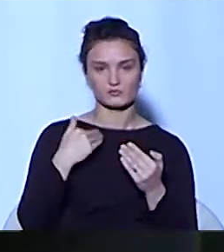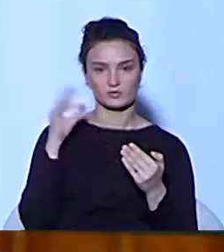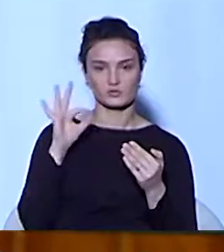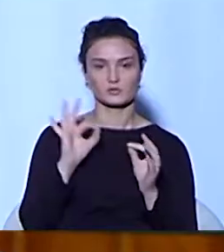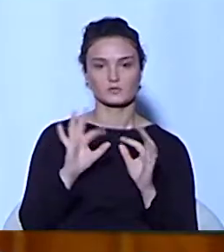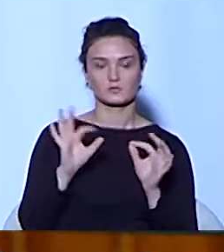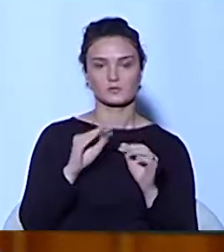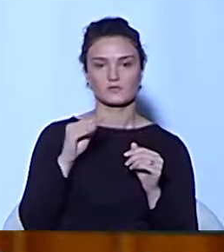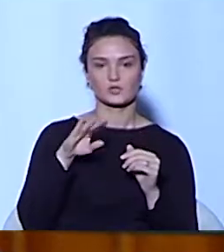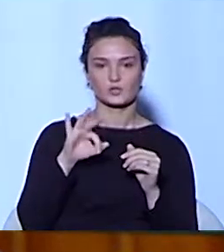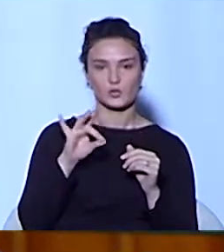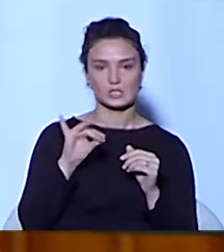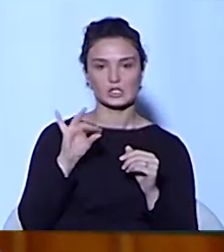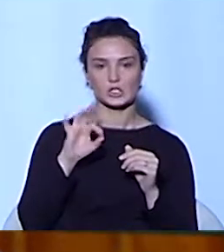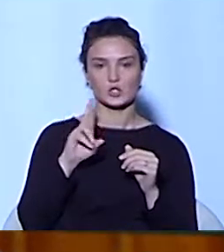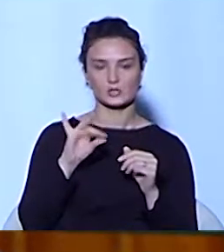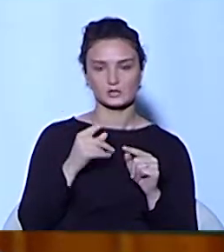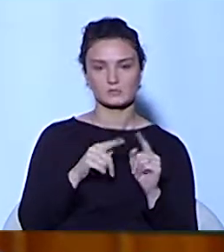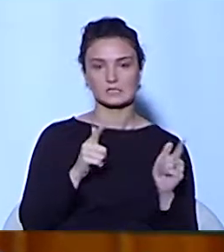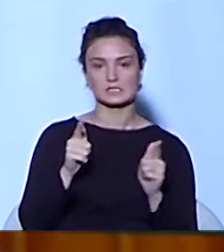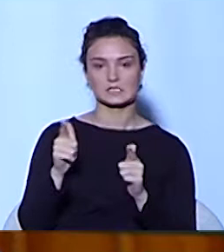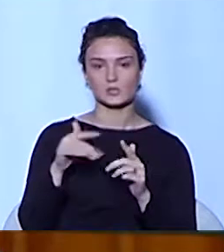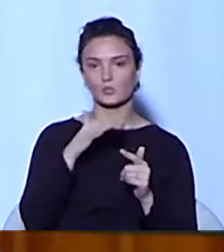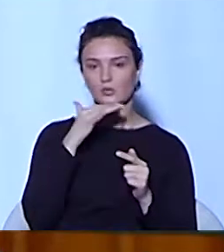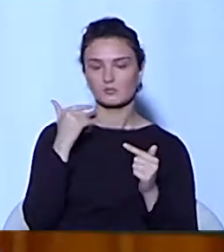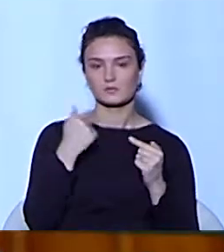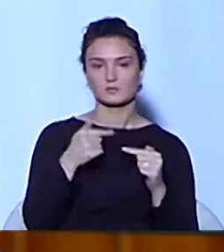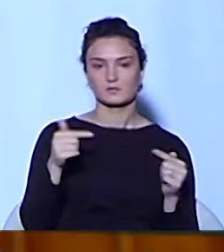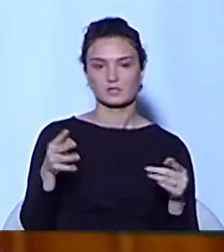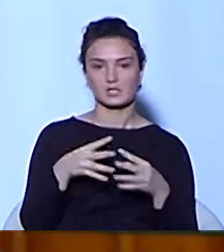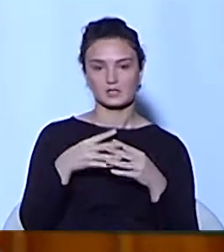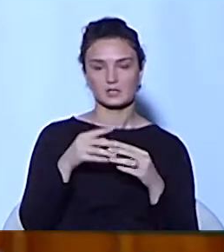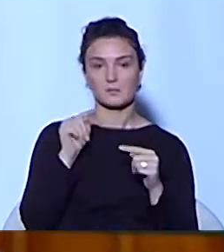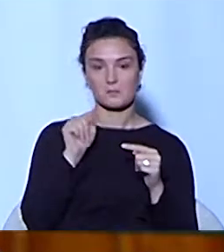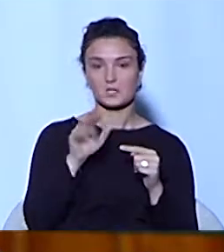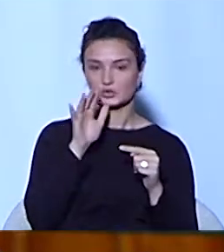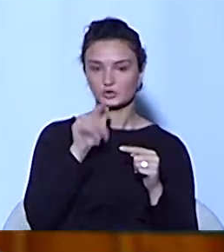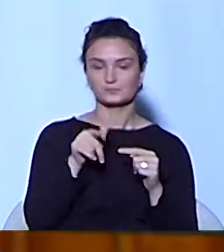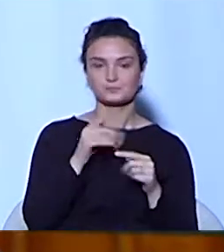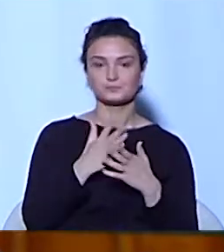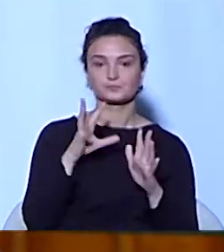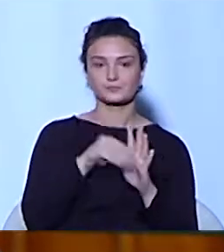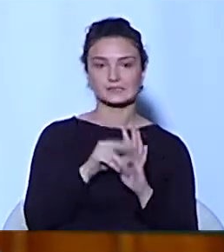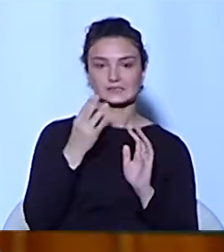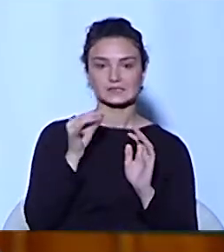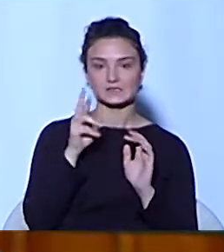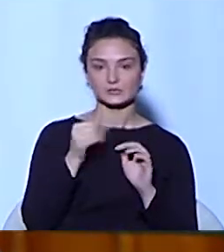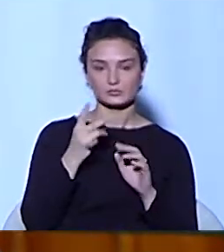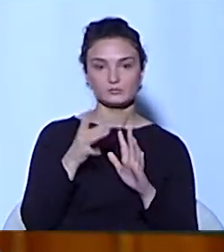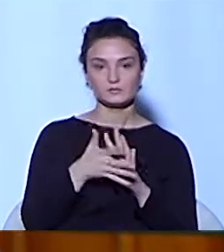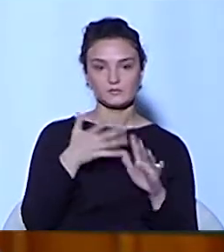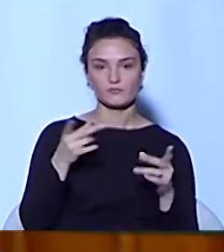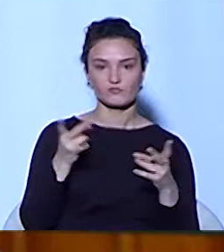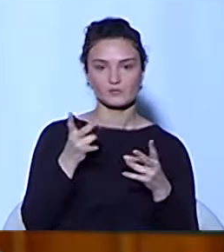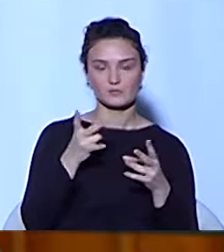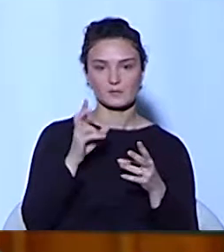ხშირად. ფტორი, იოდი და მზასახით უამრავი სხვა ნაერთი. მასში არსებული ცილები, რომ კარგად შევითვისოთ, ჩვენ